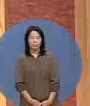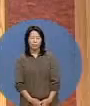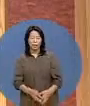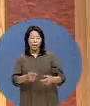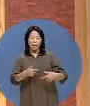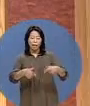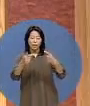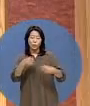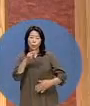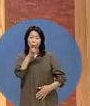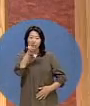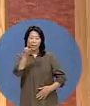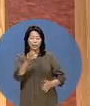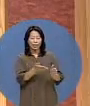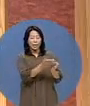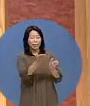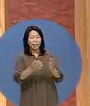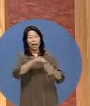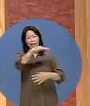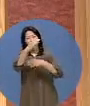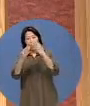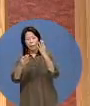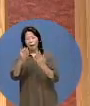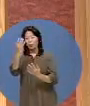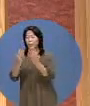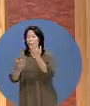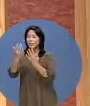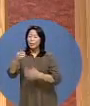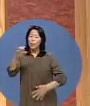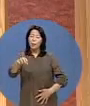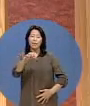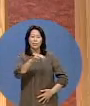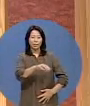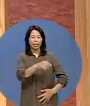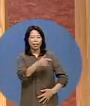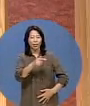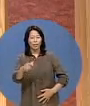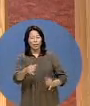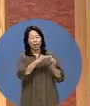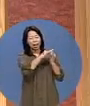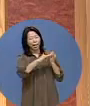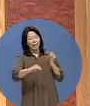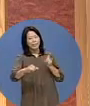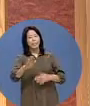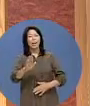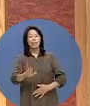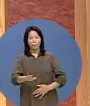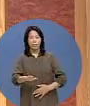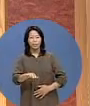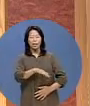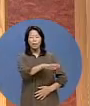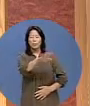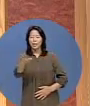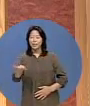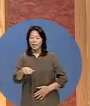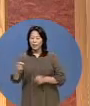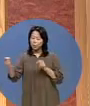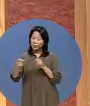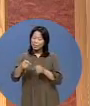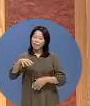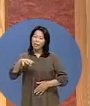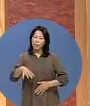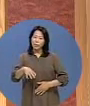何気なく見ている池や山、そして森にも数々の歴史があります。皆さんの身近な場所に